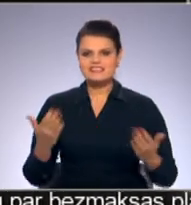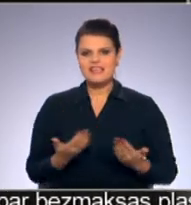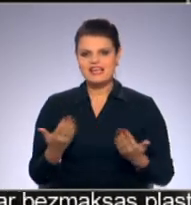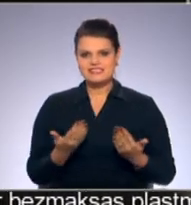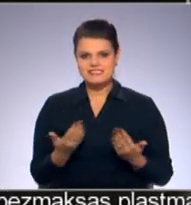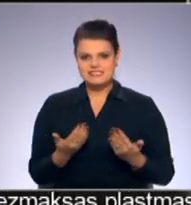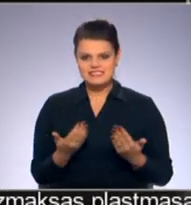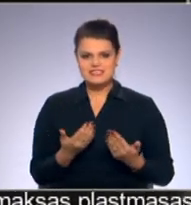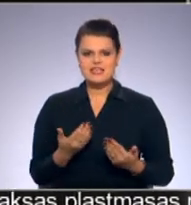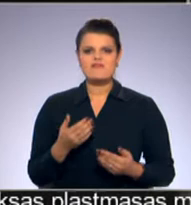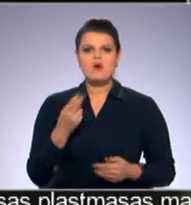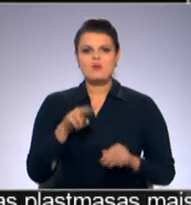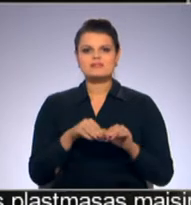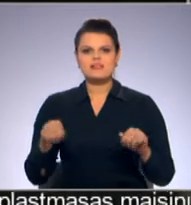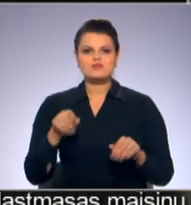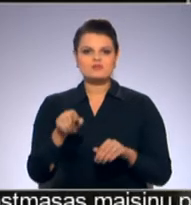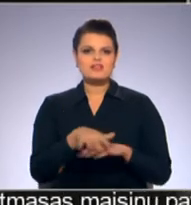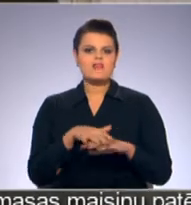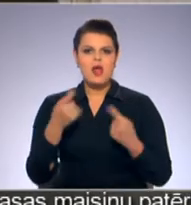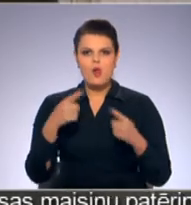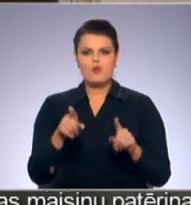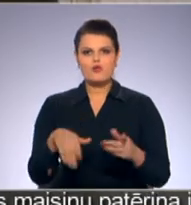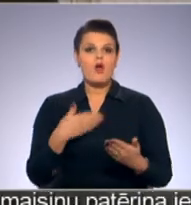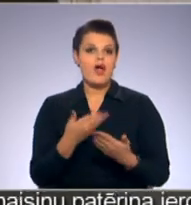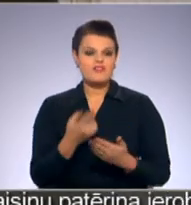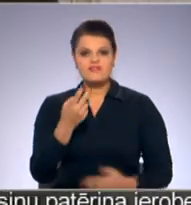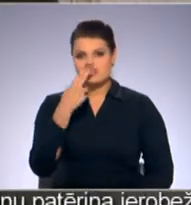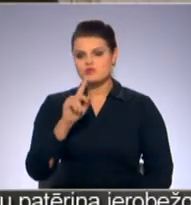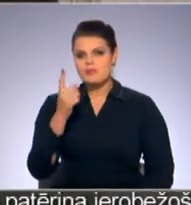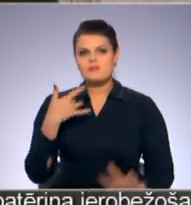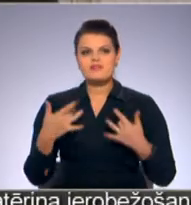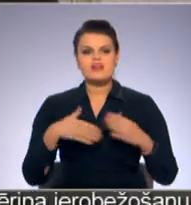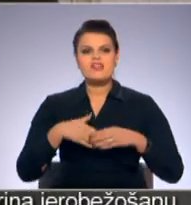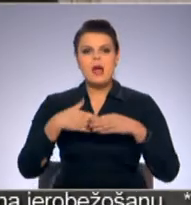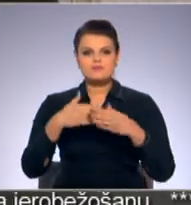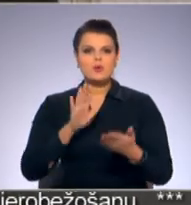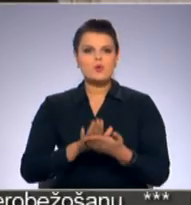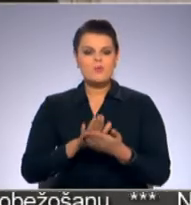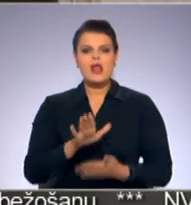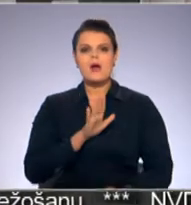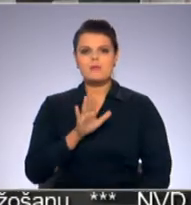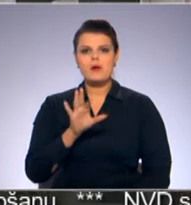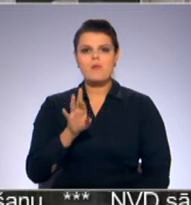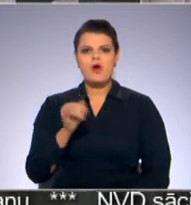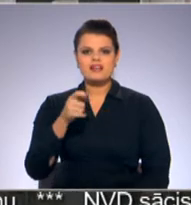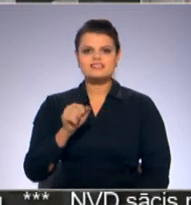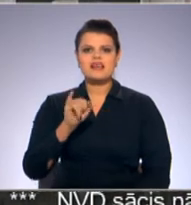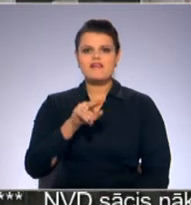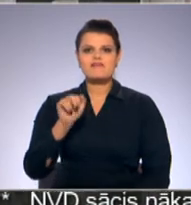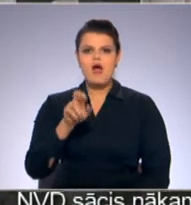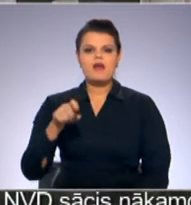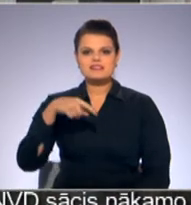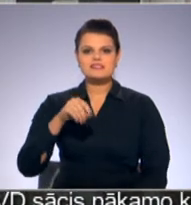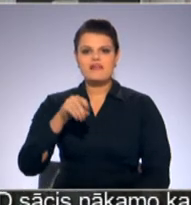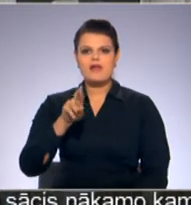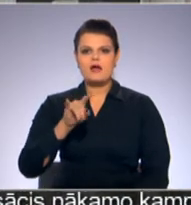kādam tev jābūt uz skatuves tajā tēlā, ko tu atveido. Viens no pirmajiem teātra apsveicējiem jubilejā bija Boris un Ināš Tetereu fonds.